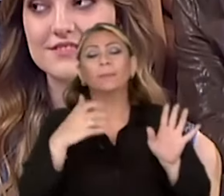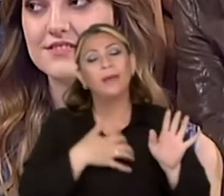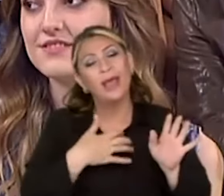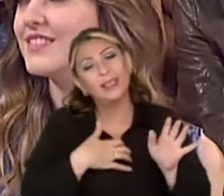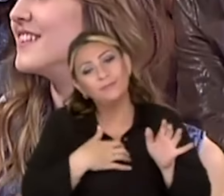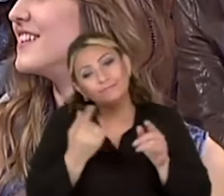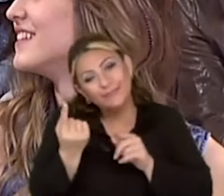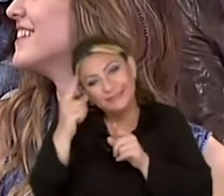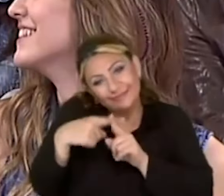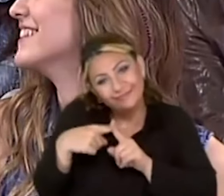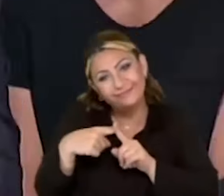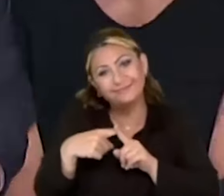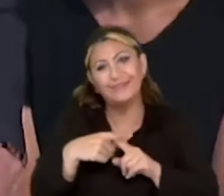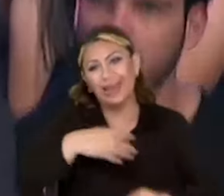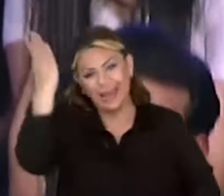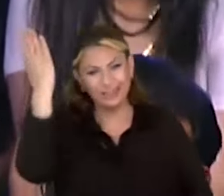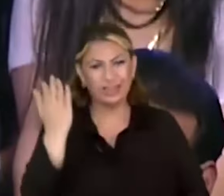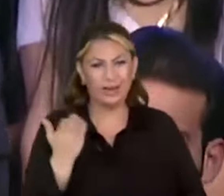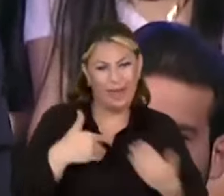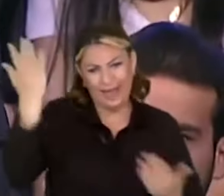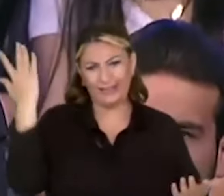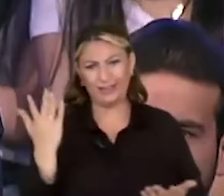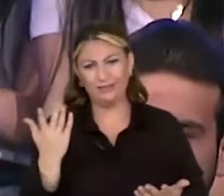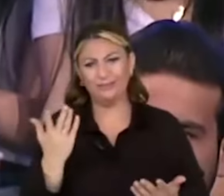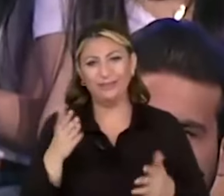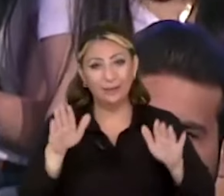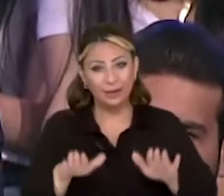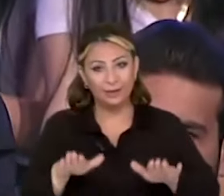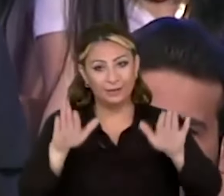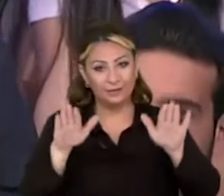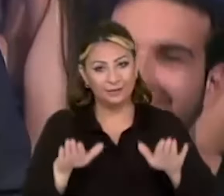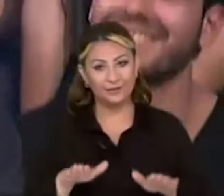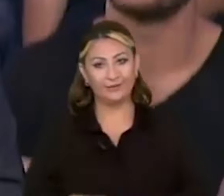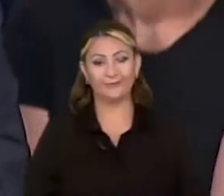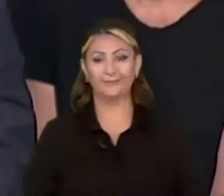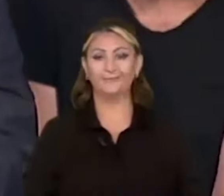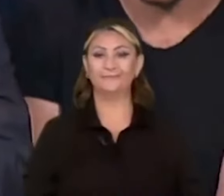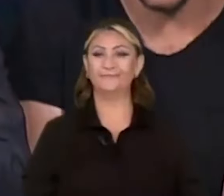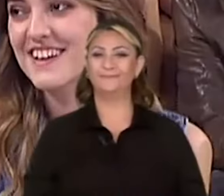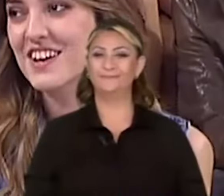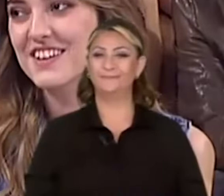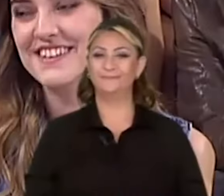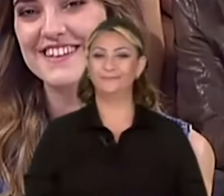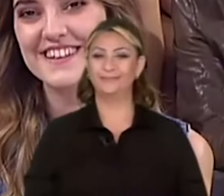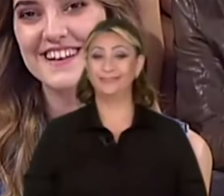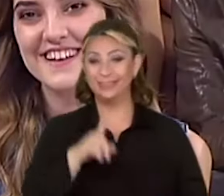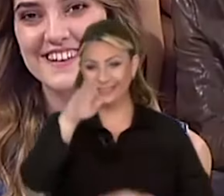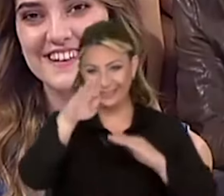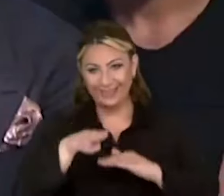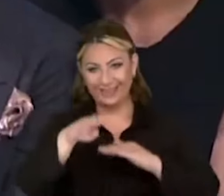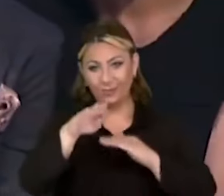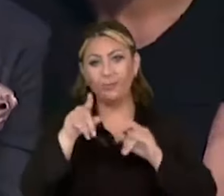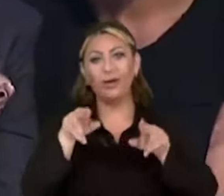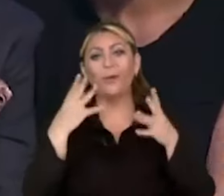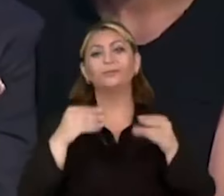kendi yorumumu kattım. Hadi canım, hadi canım. Sakin ol. Okan, tamam, sakin ol. Sen sakin olsaydın